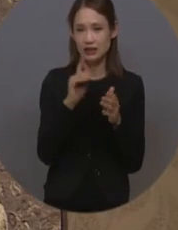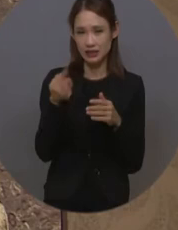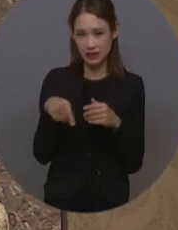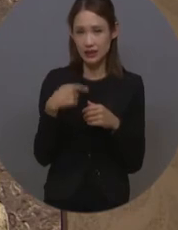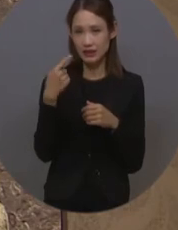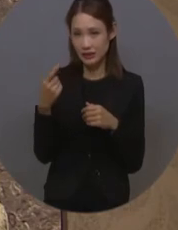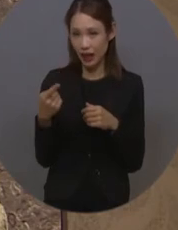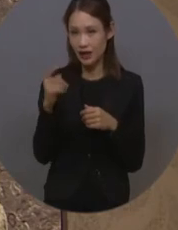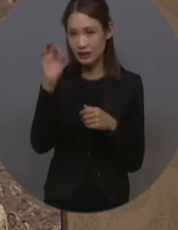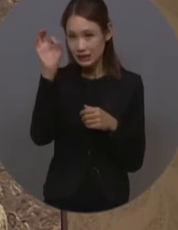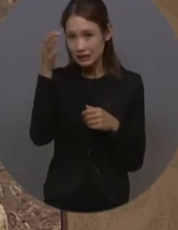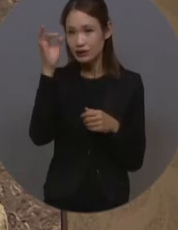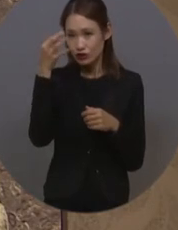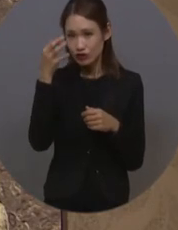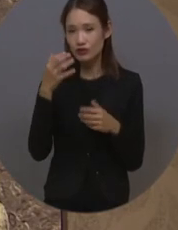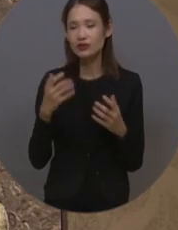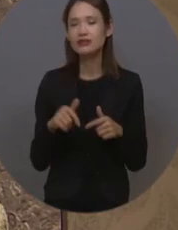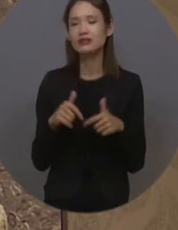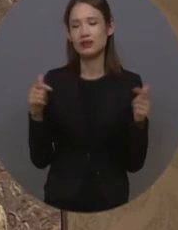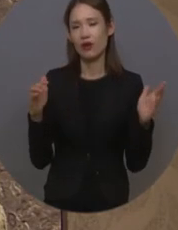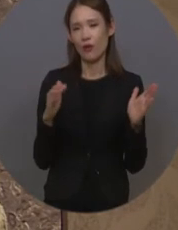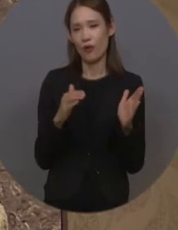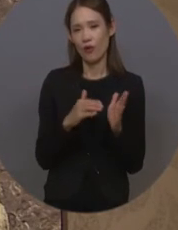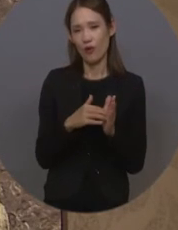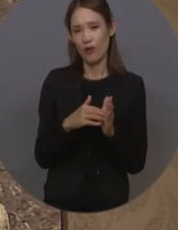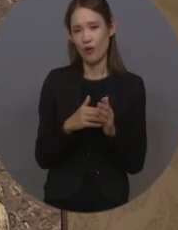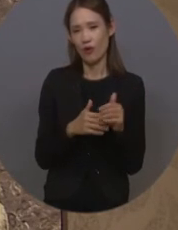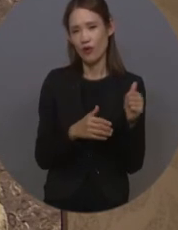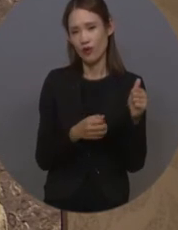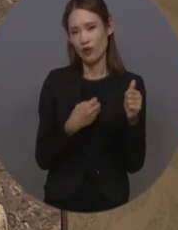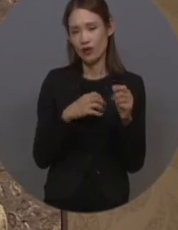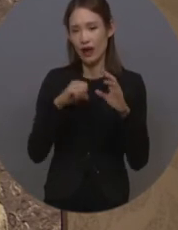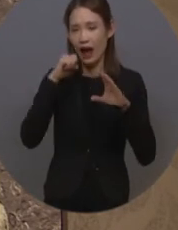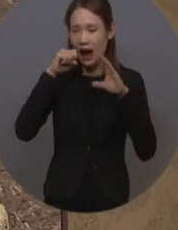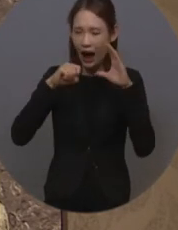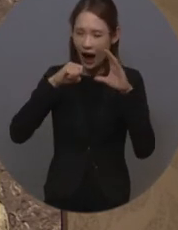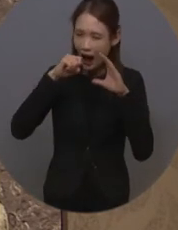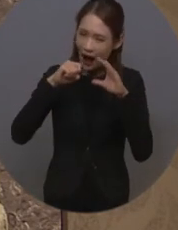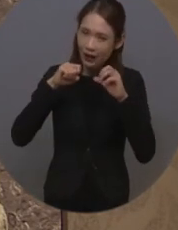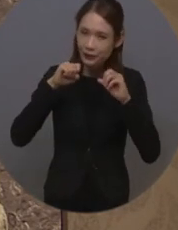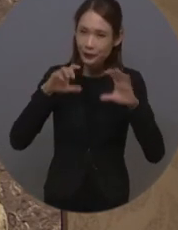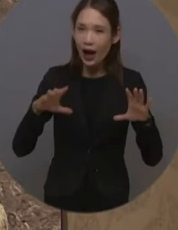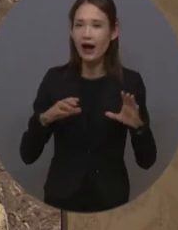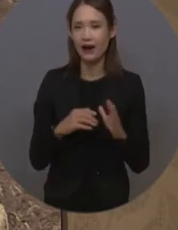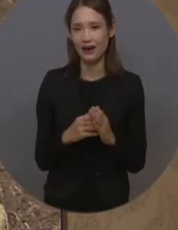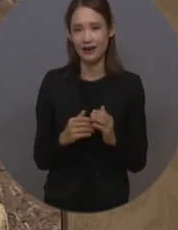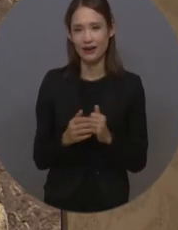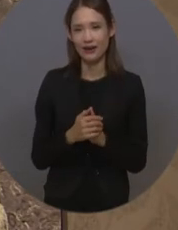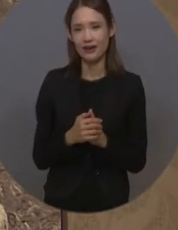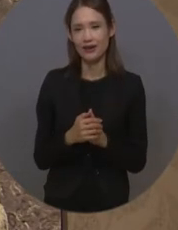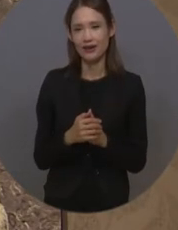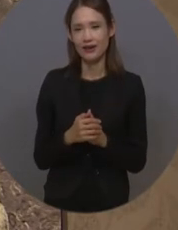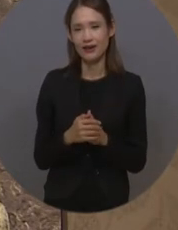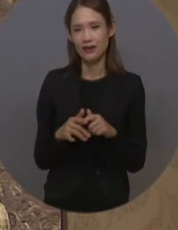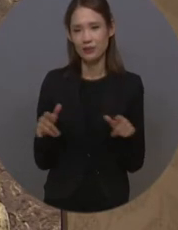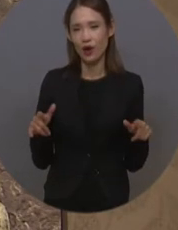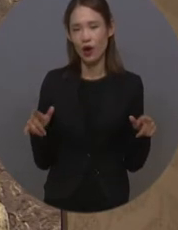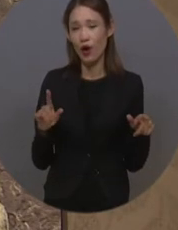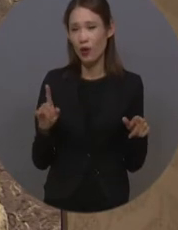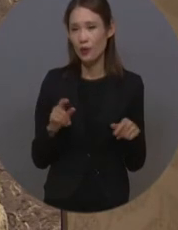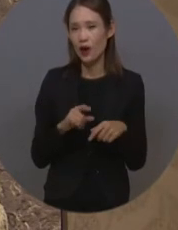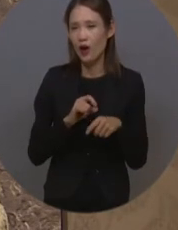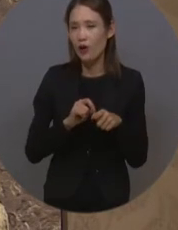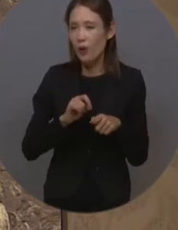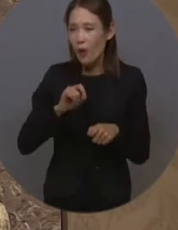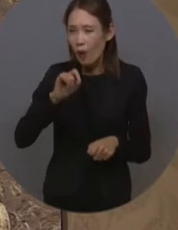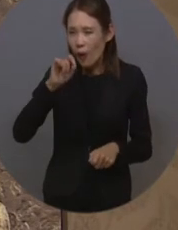저희들이 이제 기술력도 좀 많이 늘었고 그분이 또 이제 이렇게 많은 입소문을 내고 그러다 보니까 이제 평소에